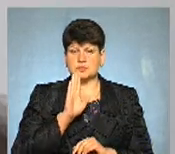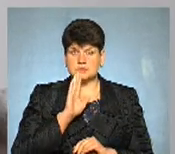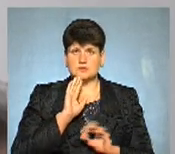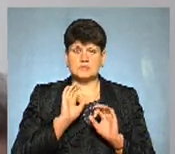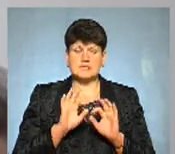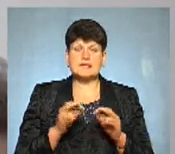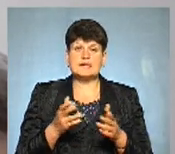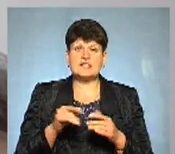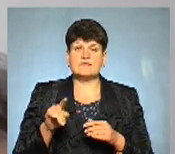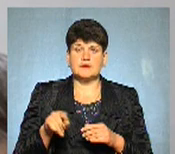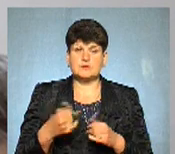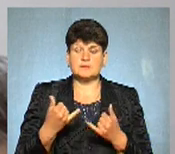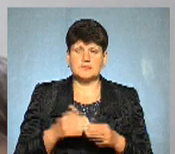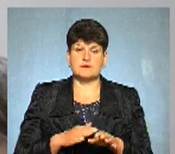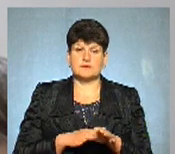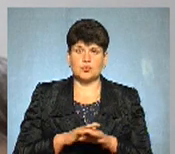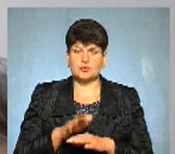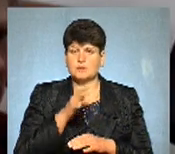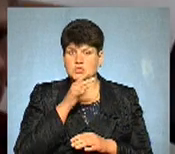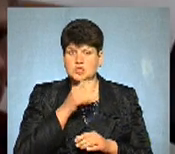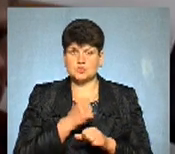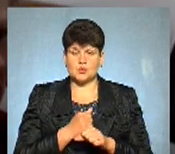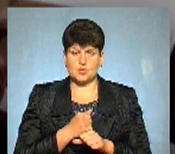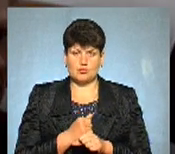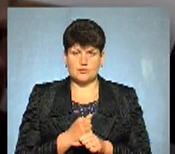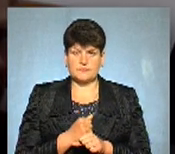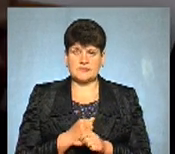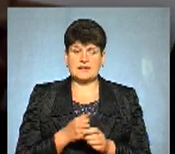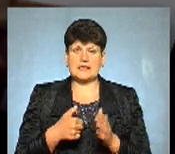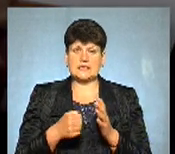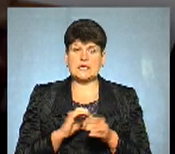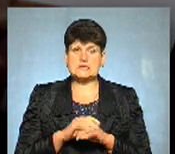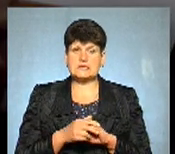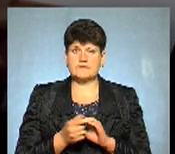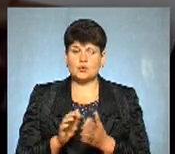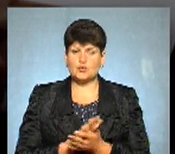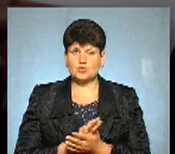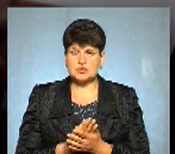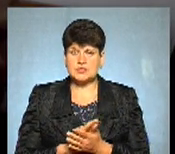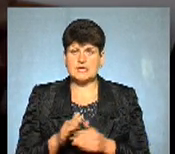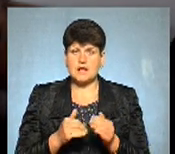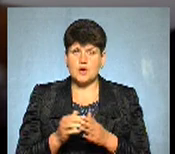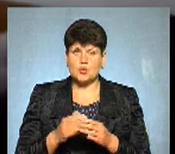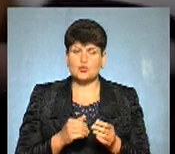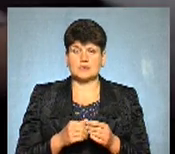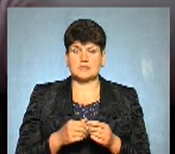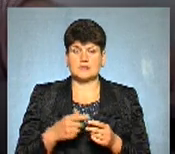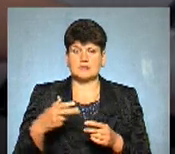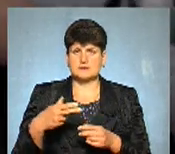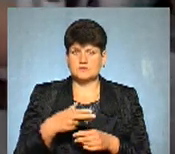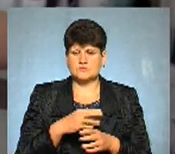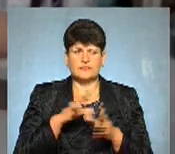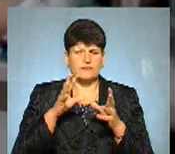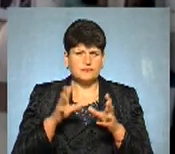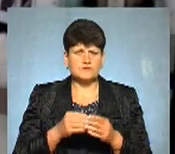про вимоги, яких тепер дотримується під час роботи. Дезінфікуючі засоби для рук, для інструменту, от все в нас